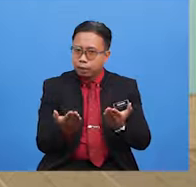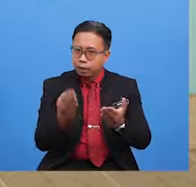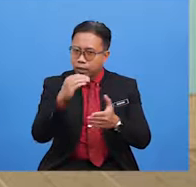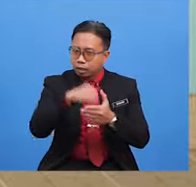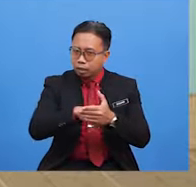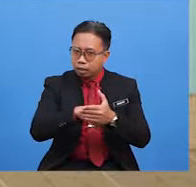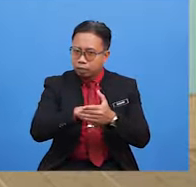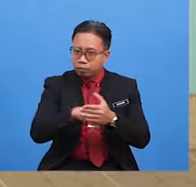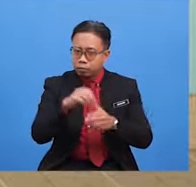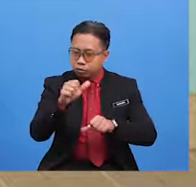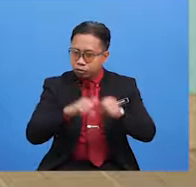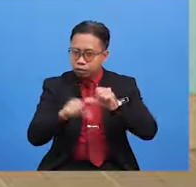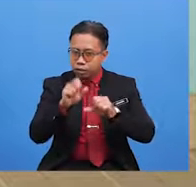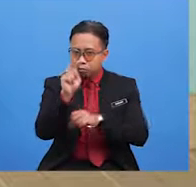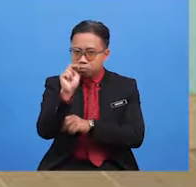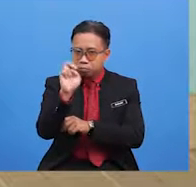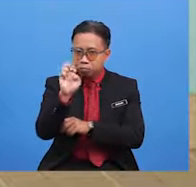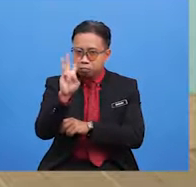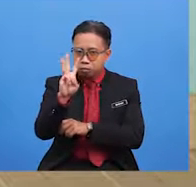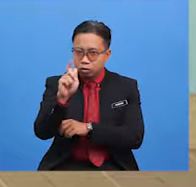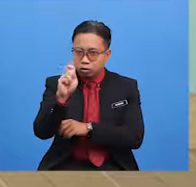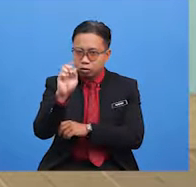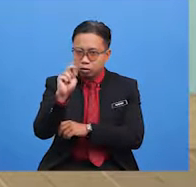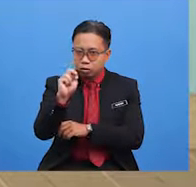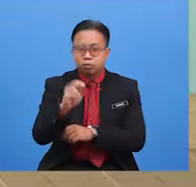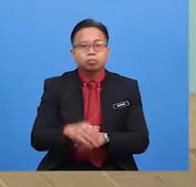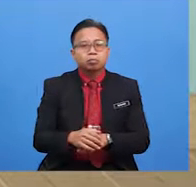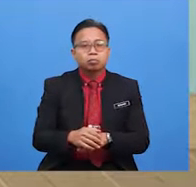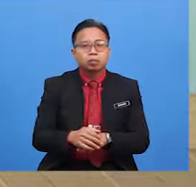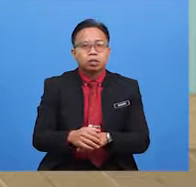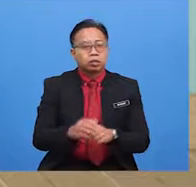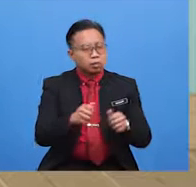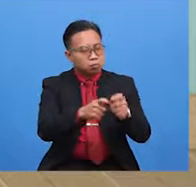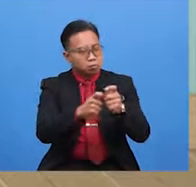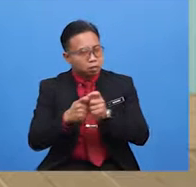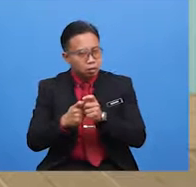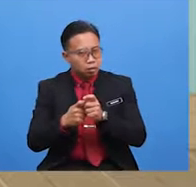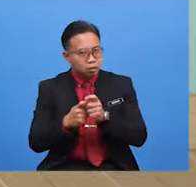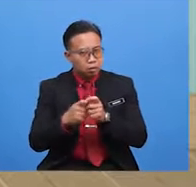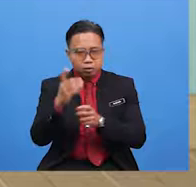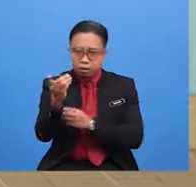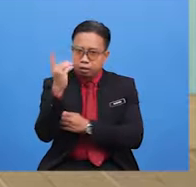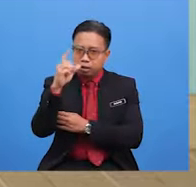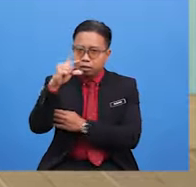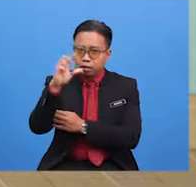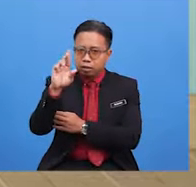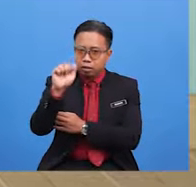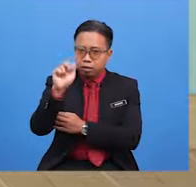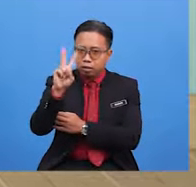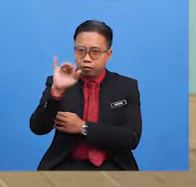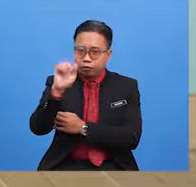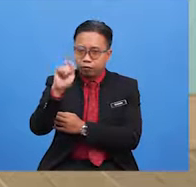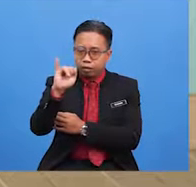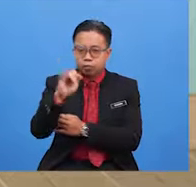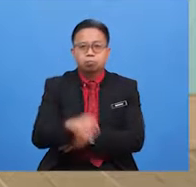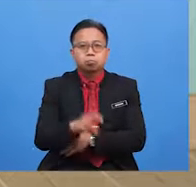Newton dan berat juga dipengaruhi oleh daya tarikan graviti. Jadi murid-murid